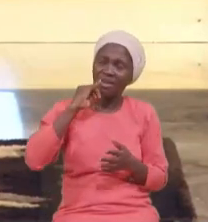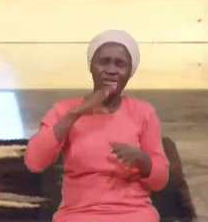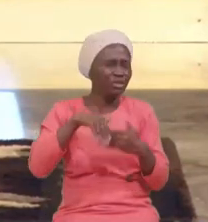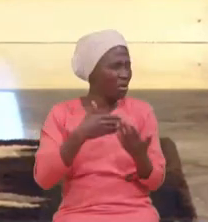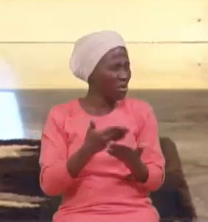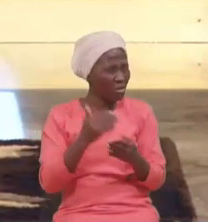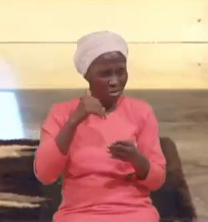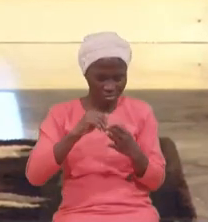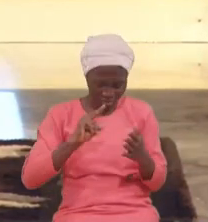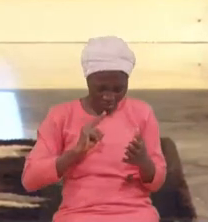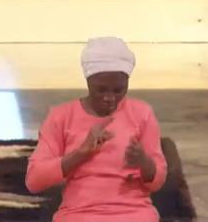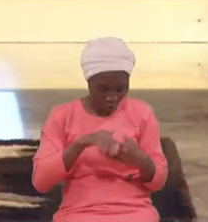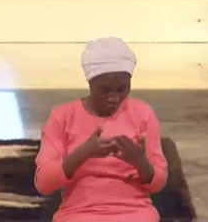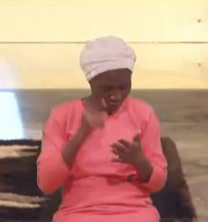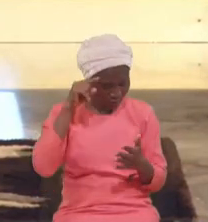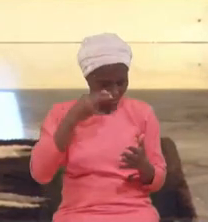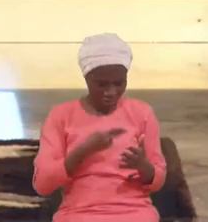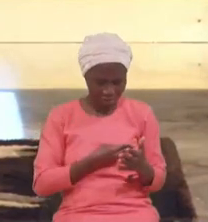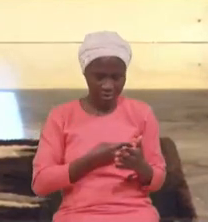Il est tout en tout pour nous.